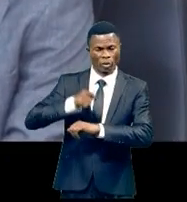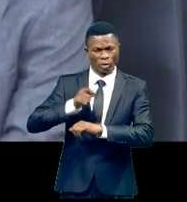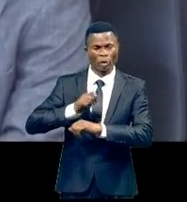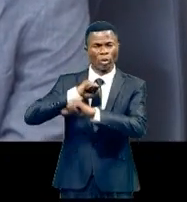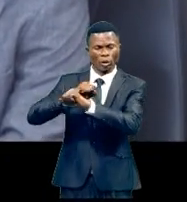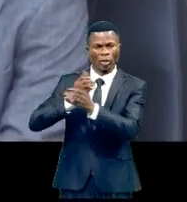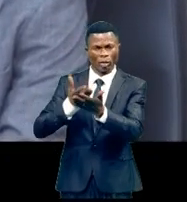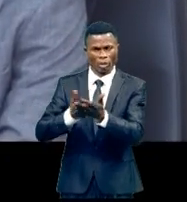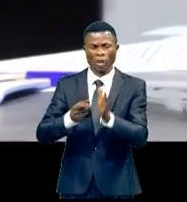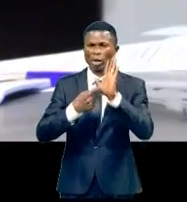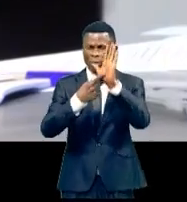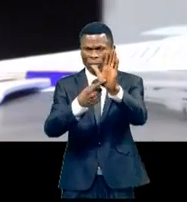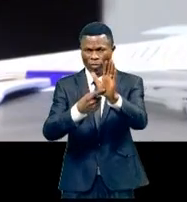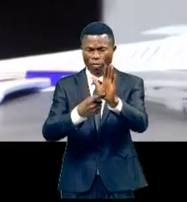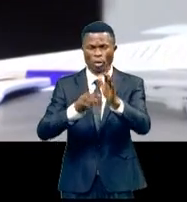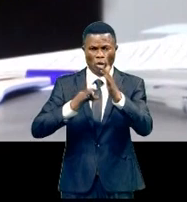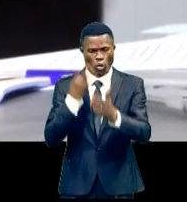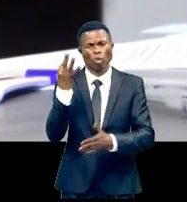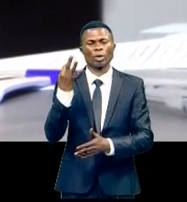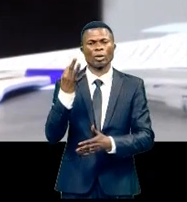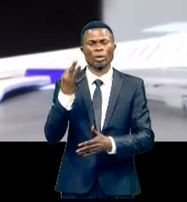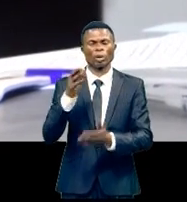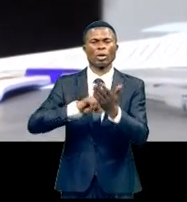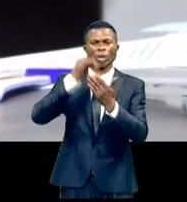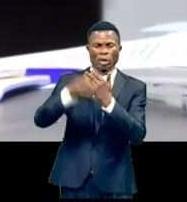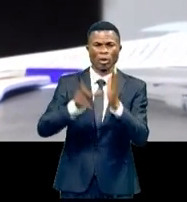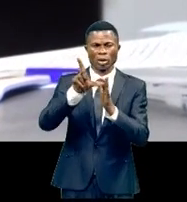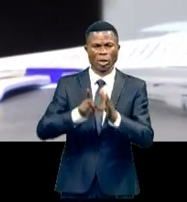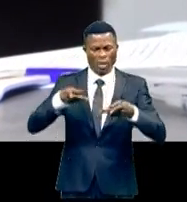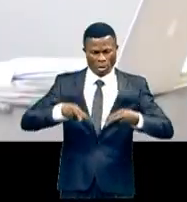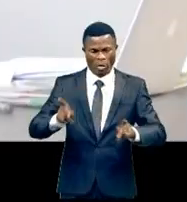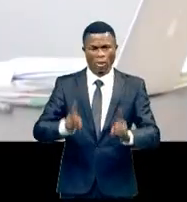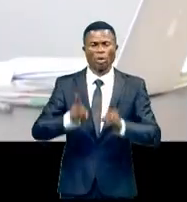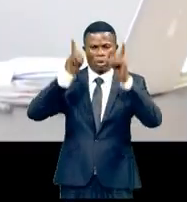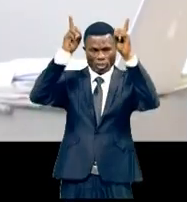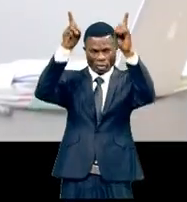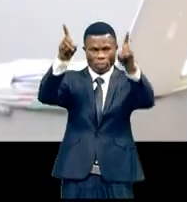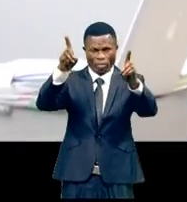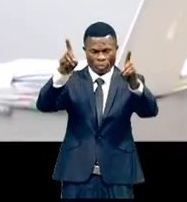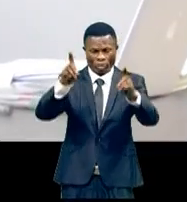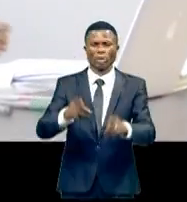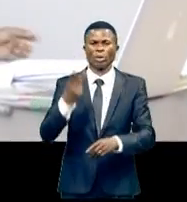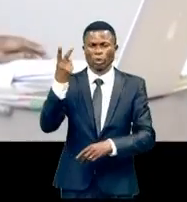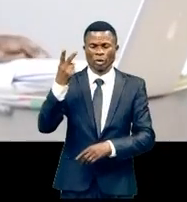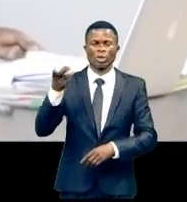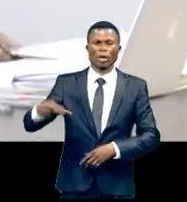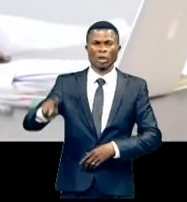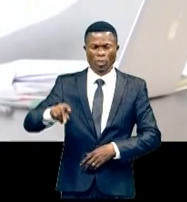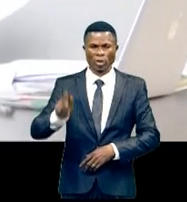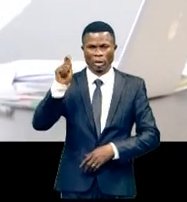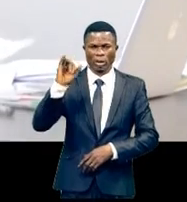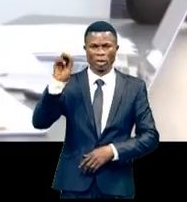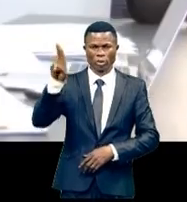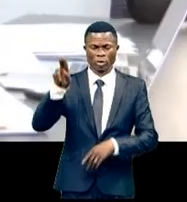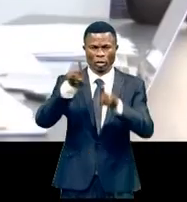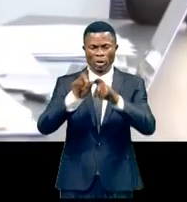Sceaux a présenté pour la huitième fois le projet de loi autorisant la prorogation de l'état de siège dans les provinces de l'Ituri et